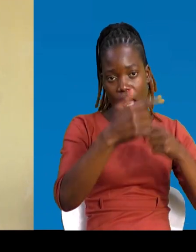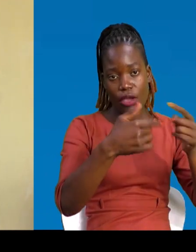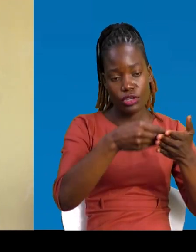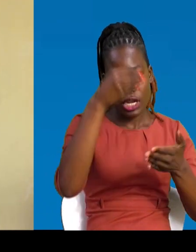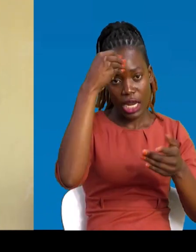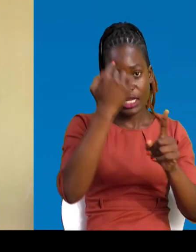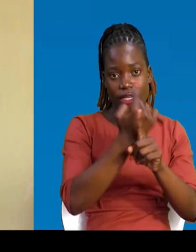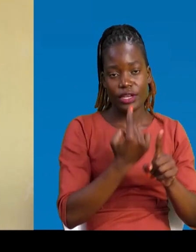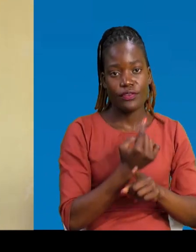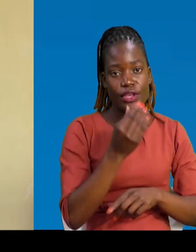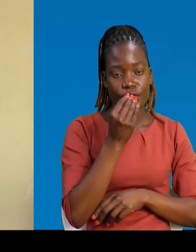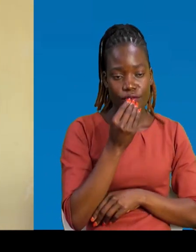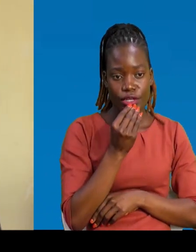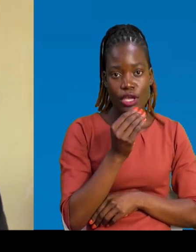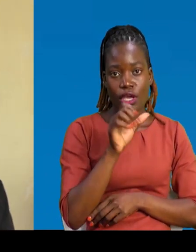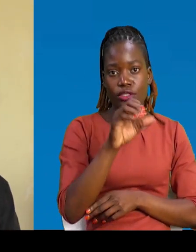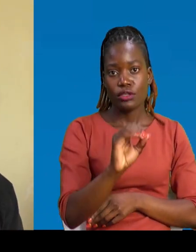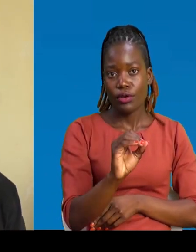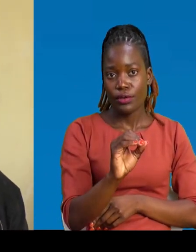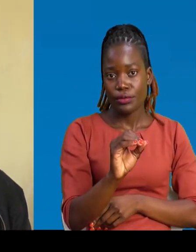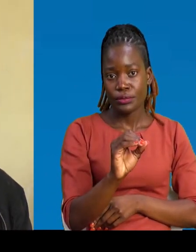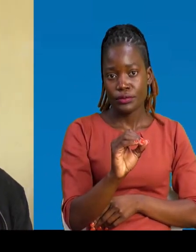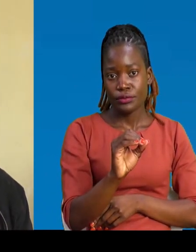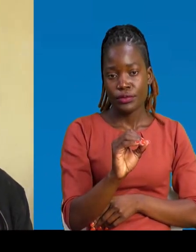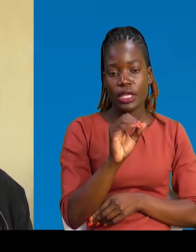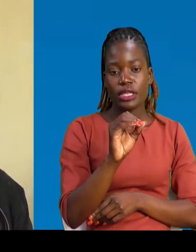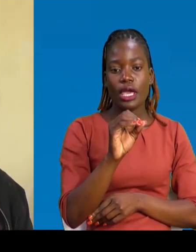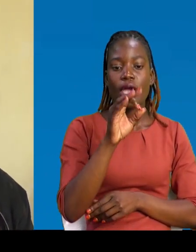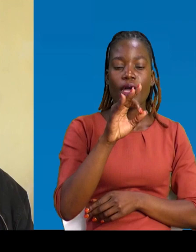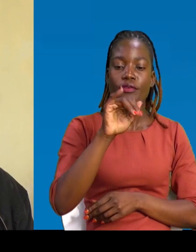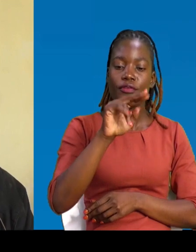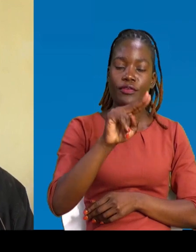mapishi tofauti na pia fine